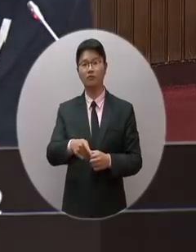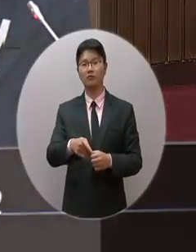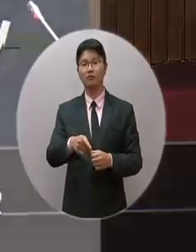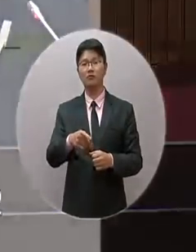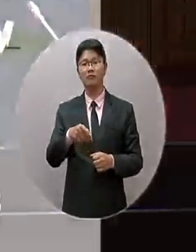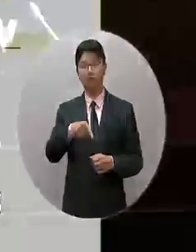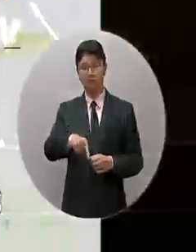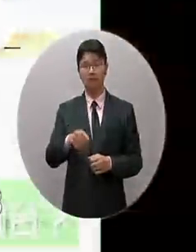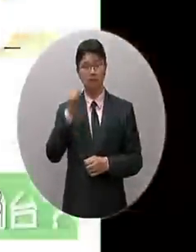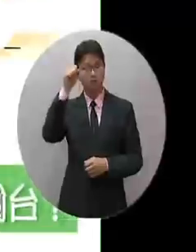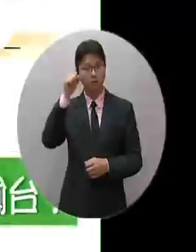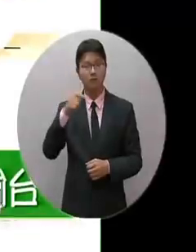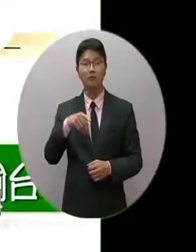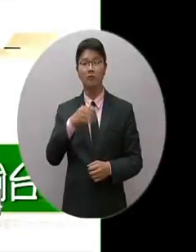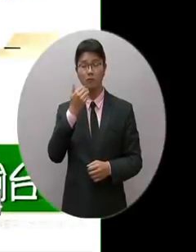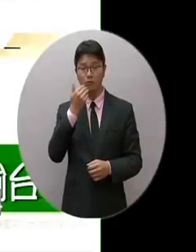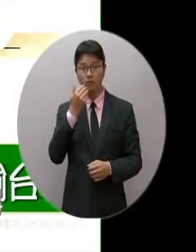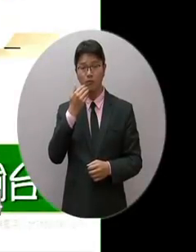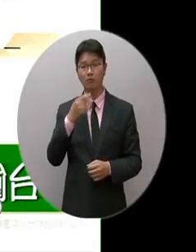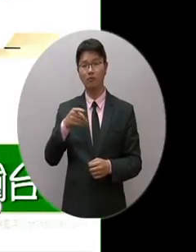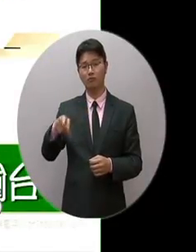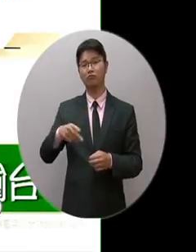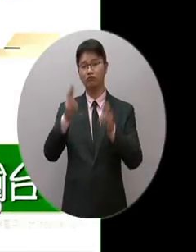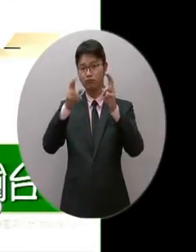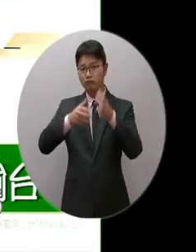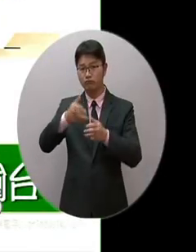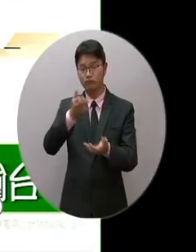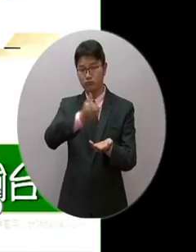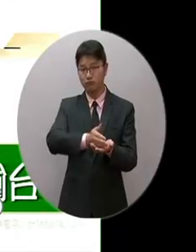掉，绝对禁止日本核再生品进来？